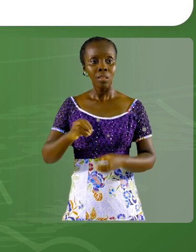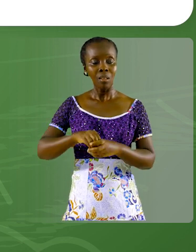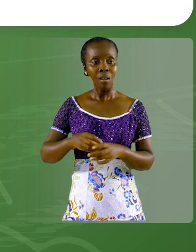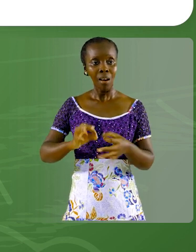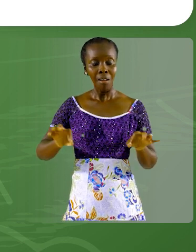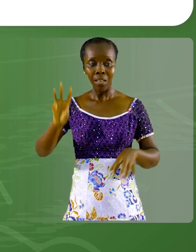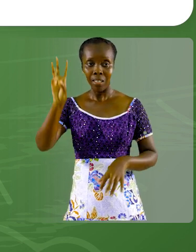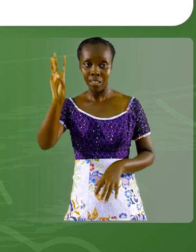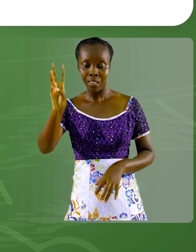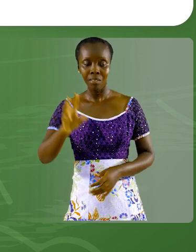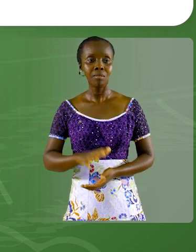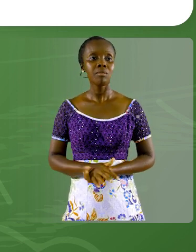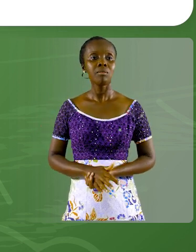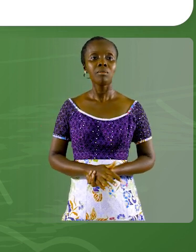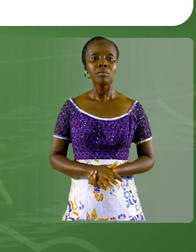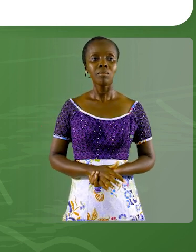6,